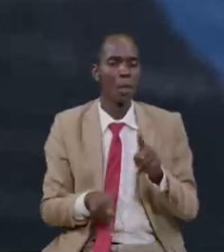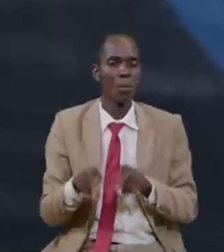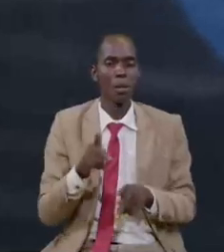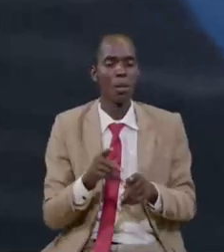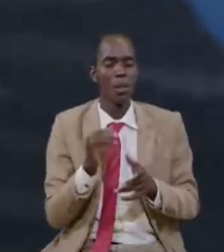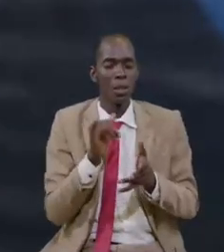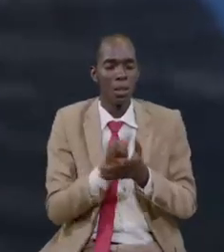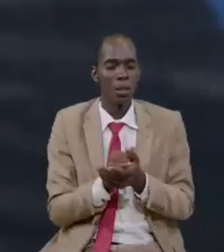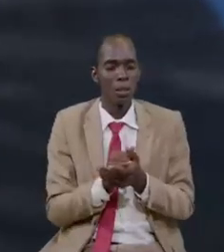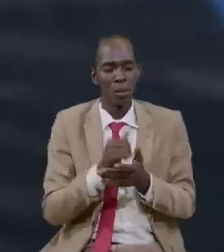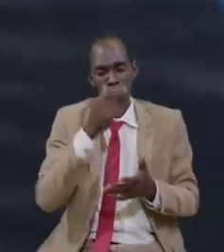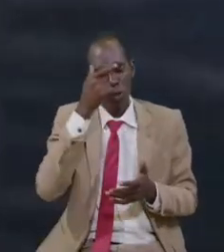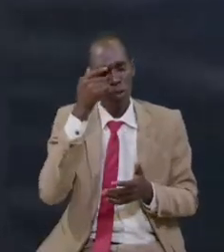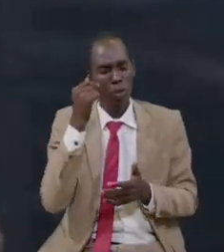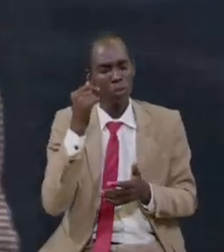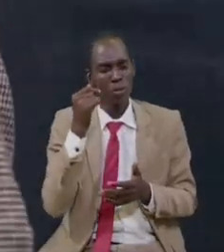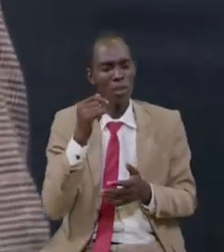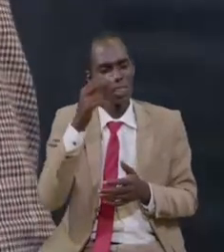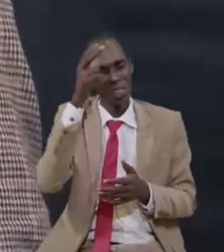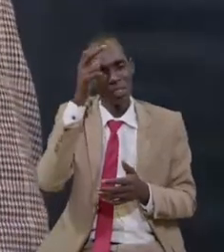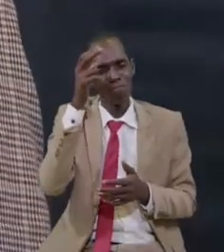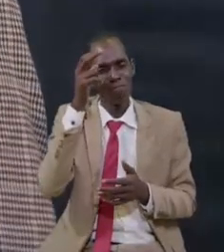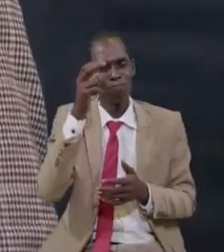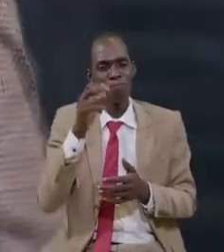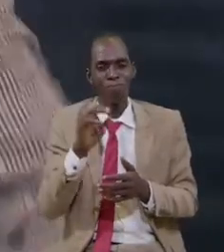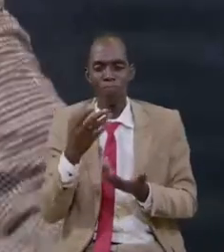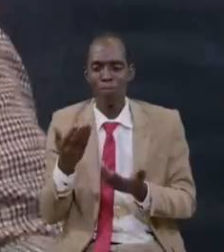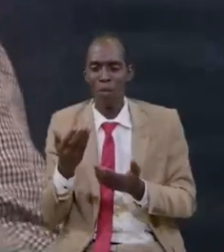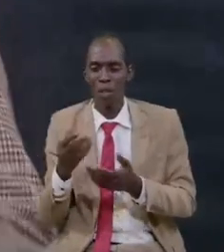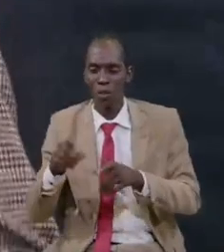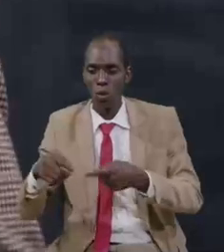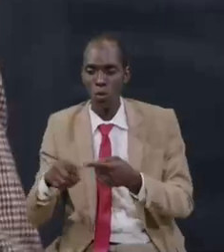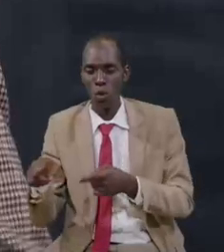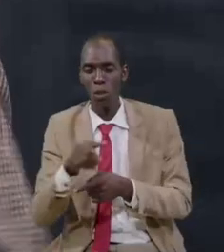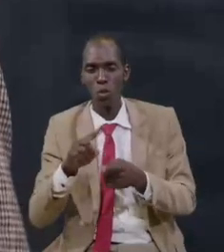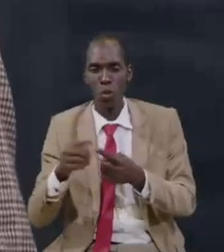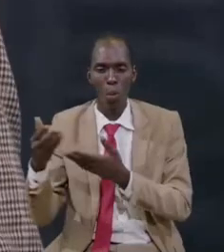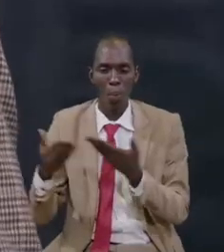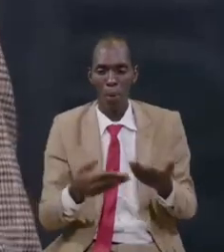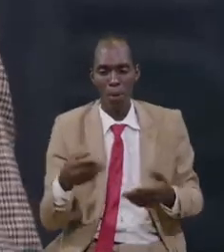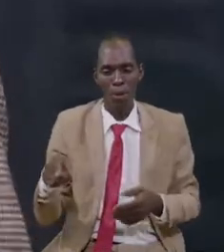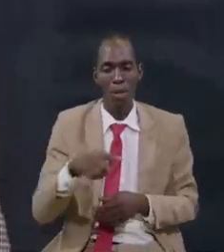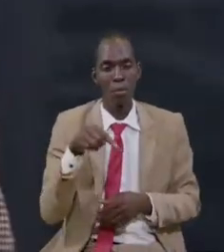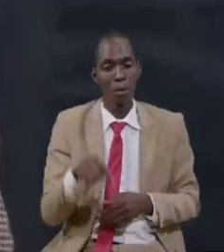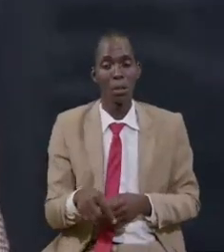avant que Satan ne vienne vers eux, pour les faire tomber,